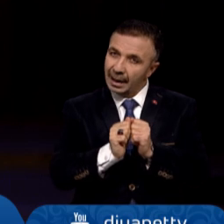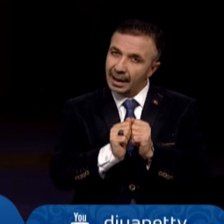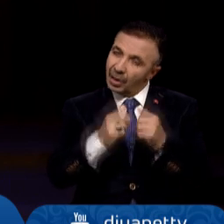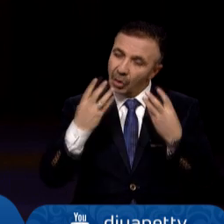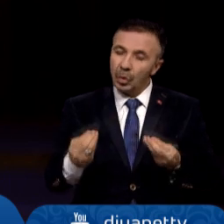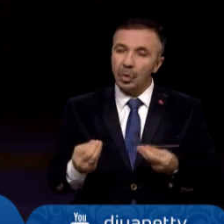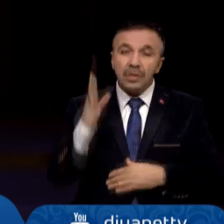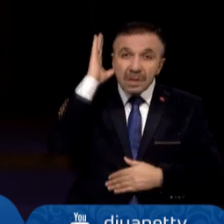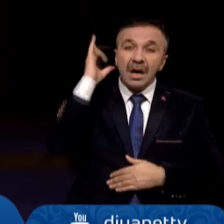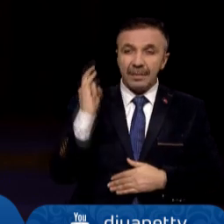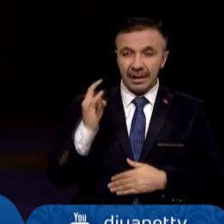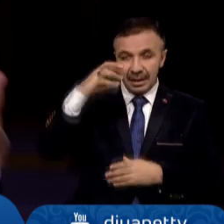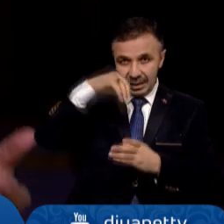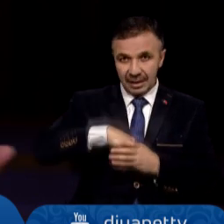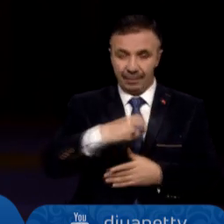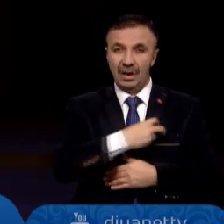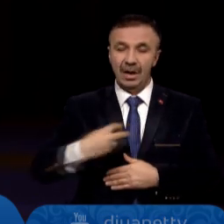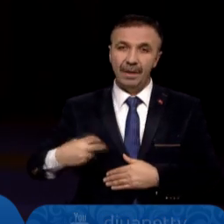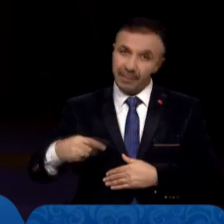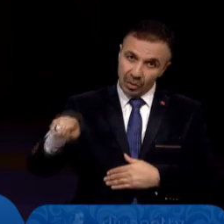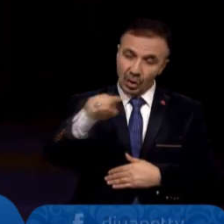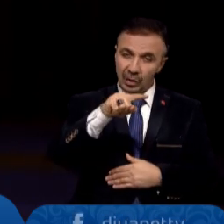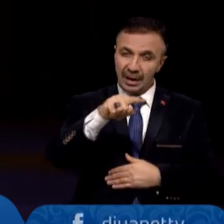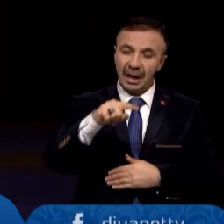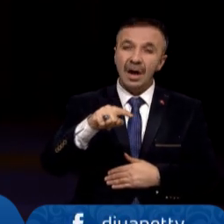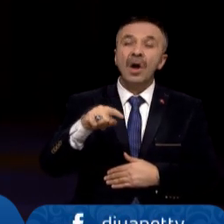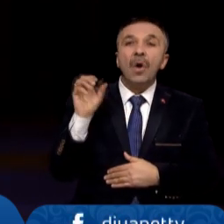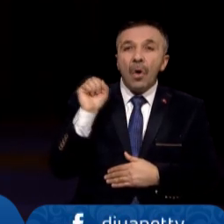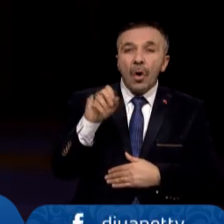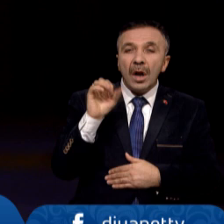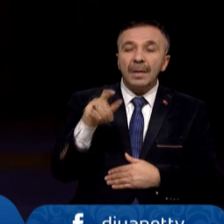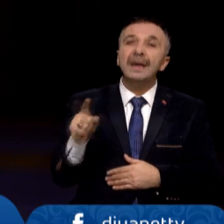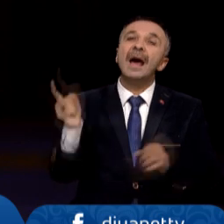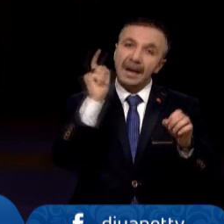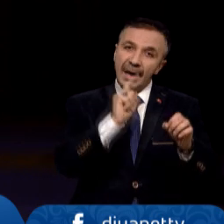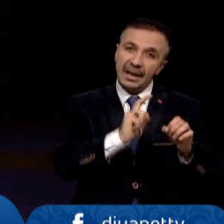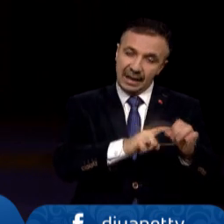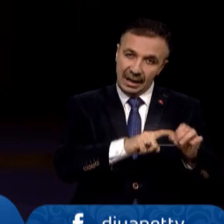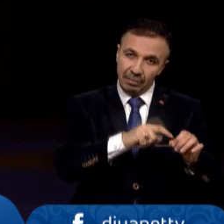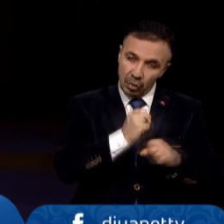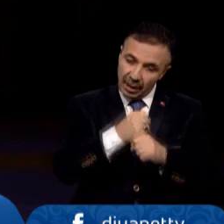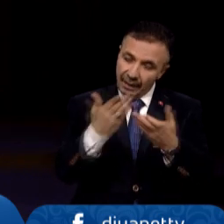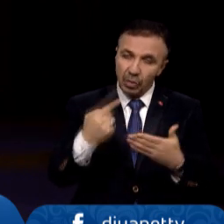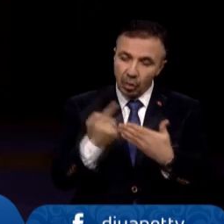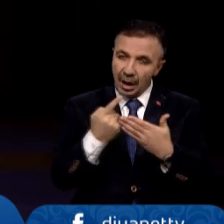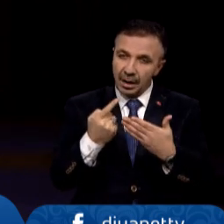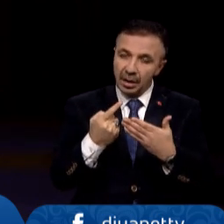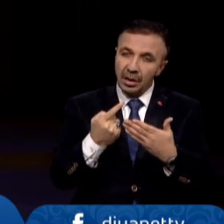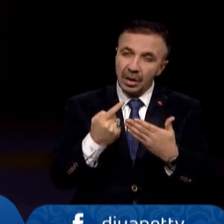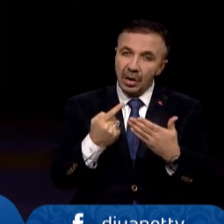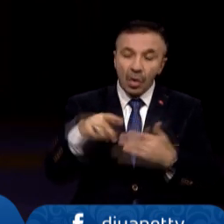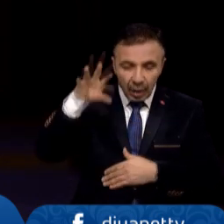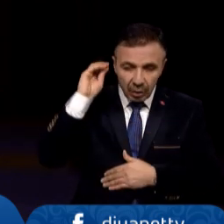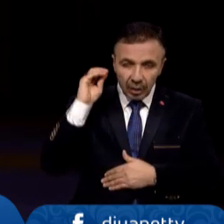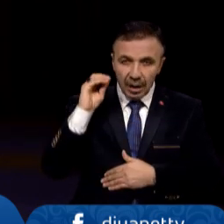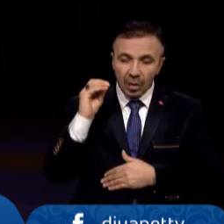caminin içerisinde Peygamberimiz onlara muallimler ta o gitmiş Kur'an öğreniyorlar okuma